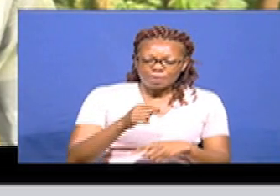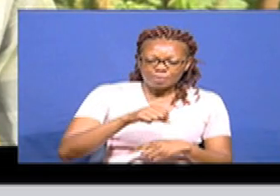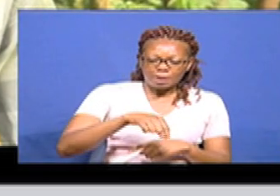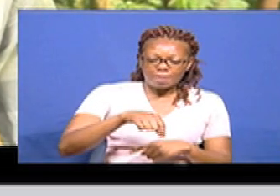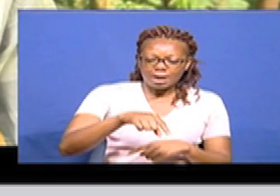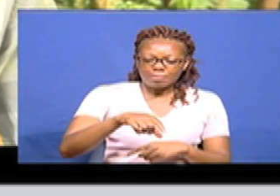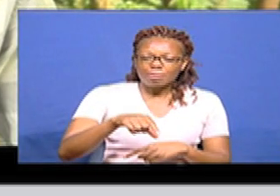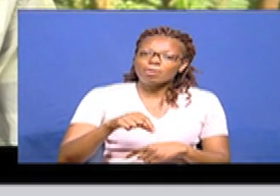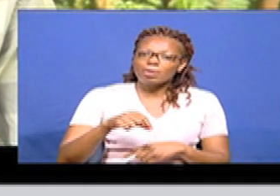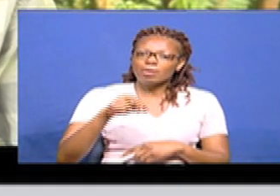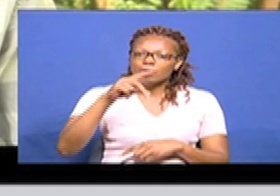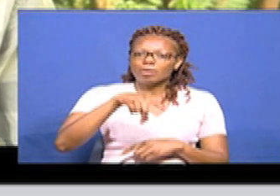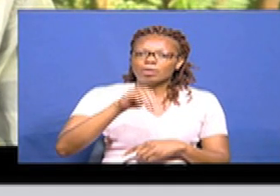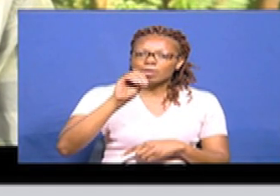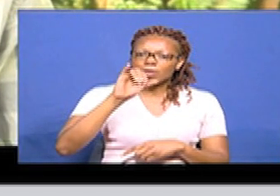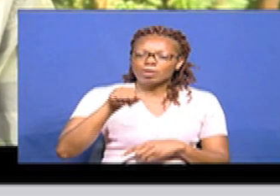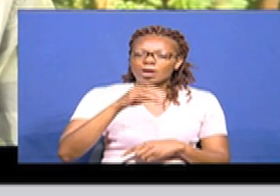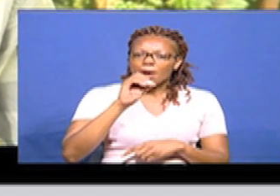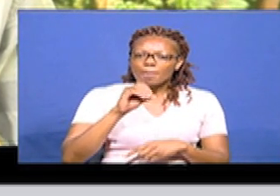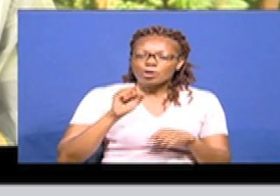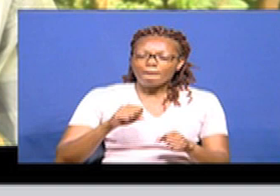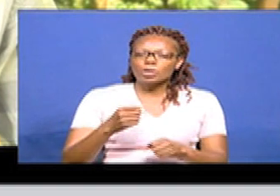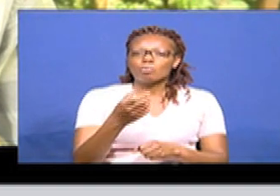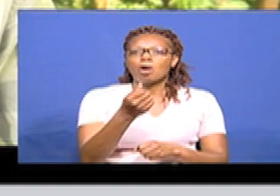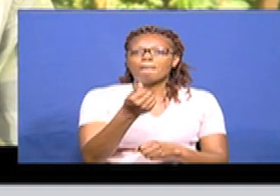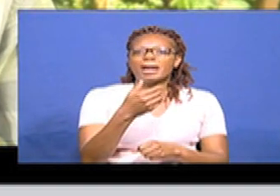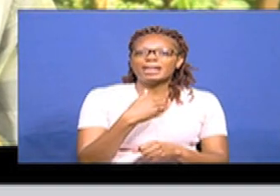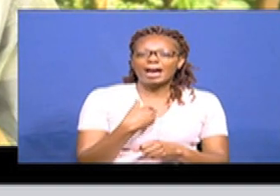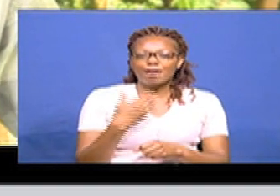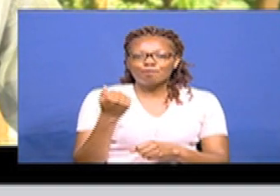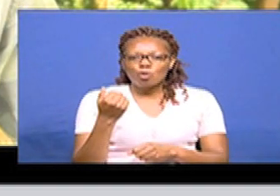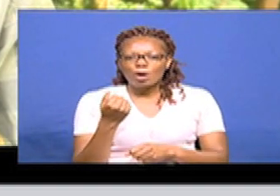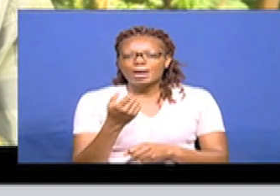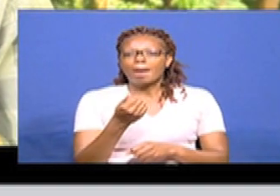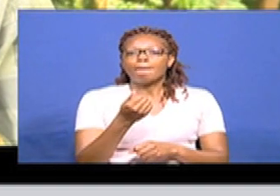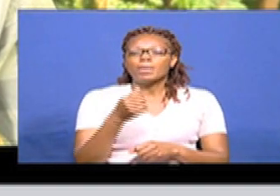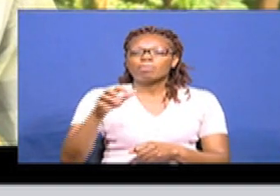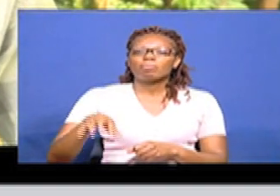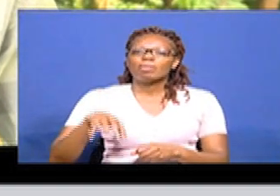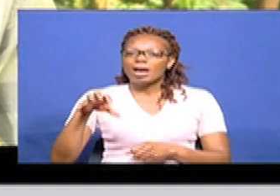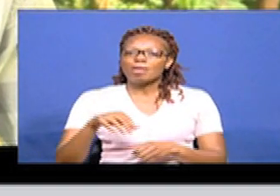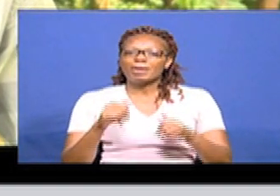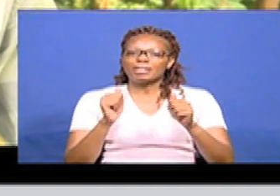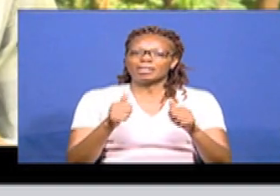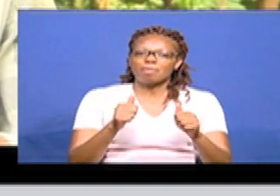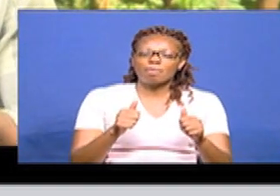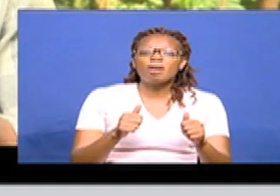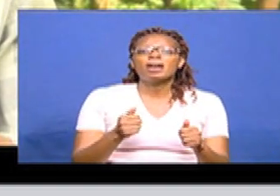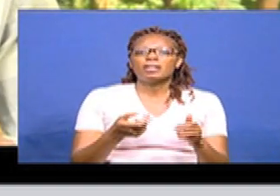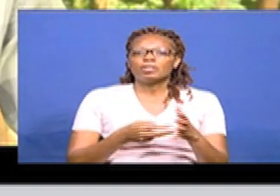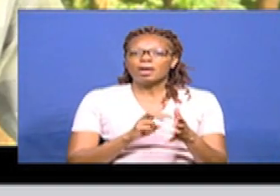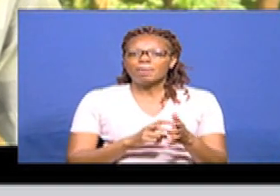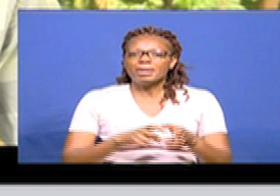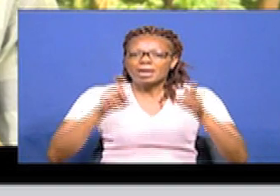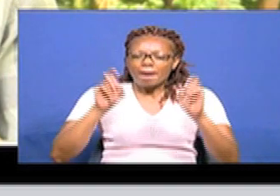Ukiwa umepanda vizuri, unaweza ukajipatia hela za kujikimu kwani bei ya pojo sokoni ni nzuri. Kumbuka pia si lazima upande